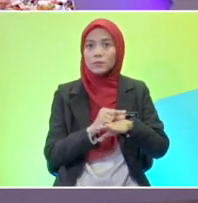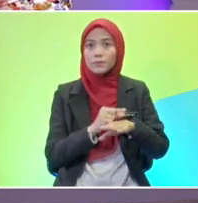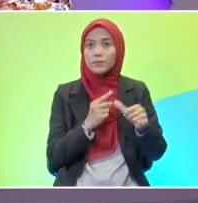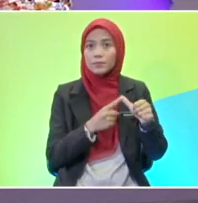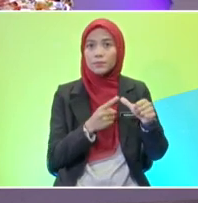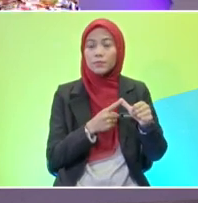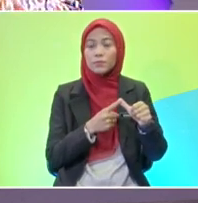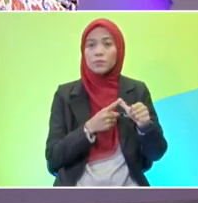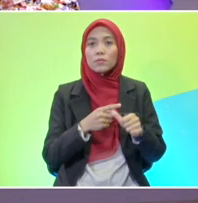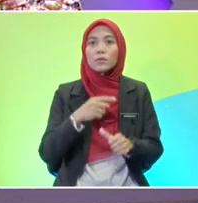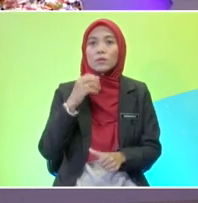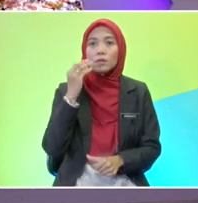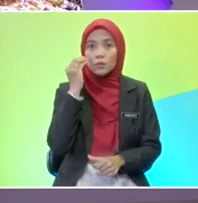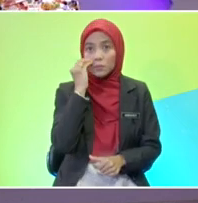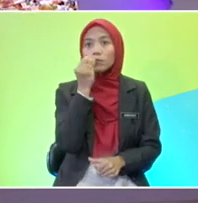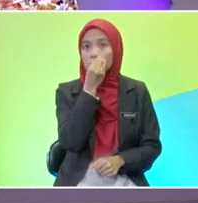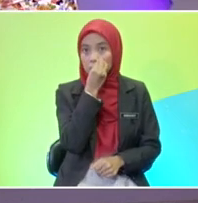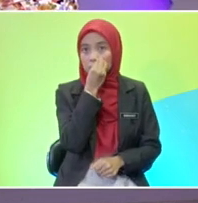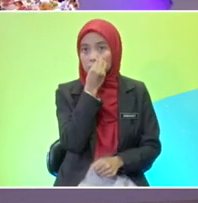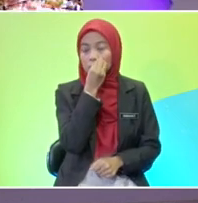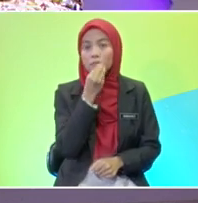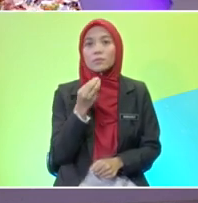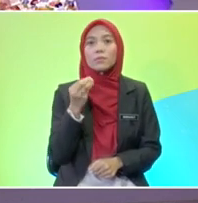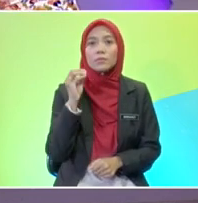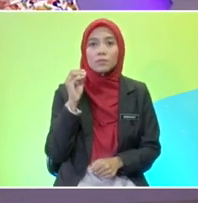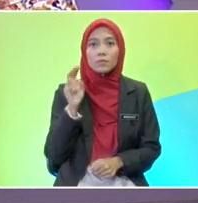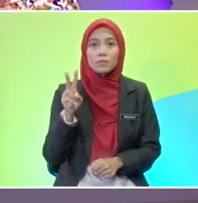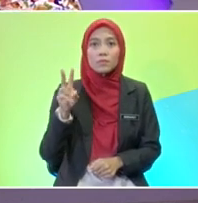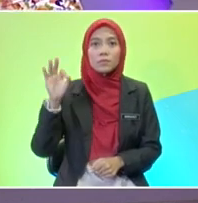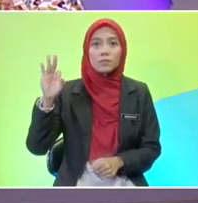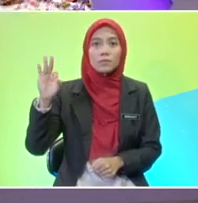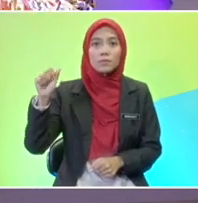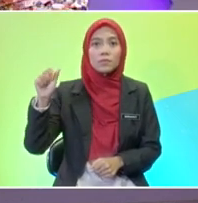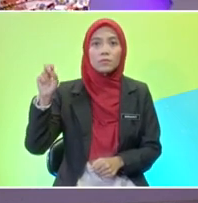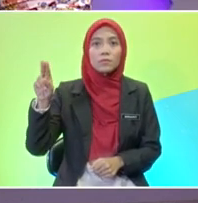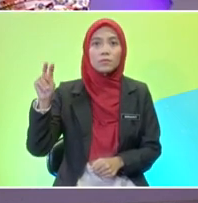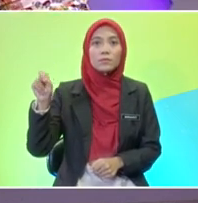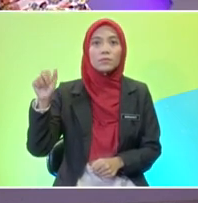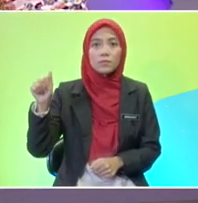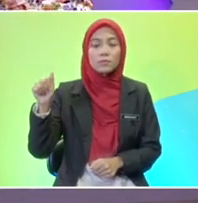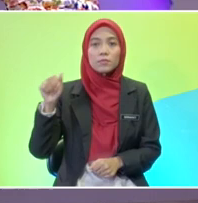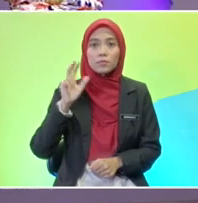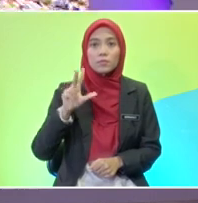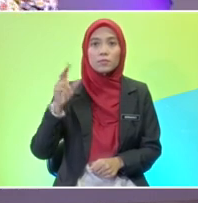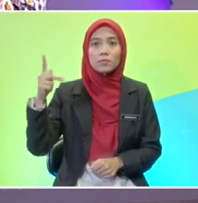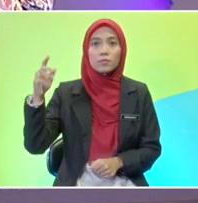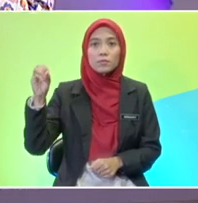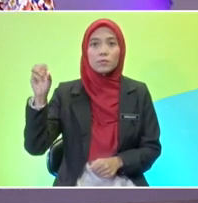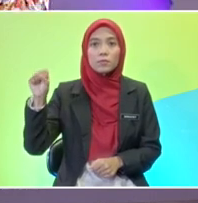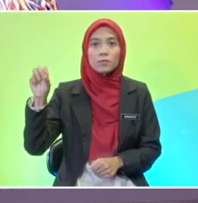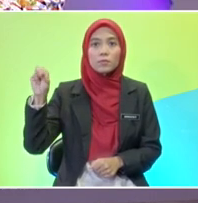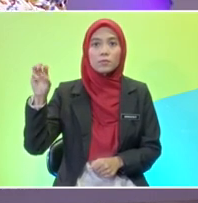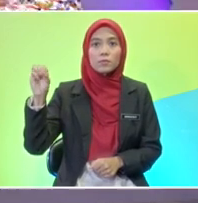flora yang kedua motif fauna dan juga motif Cosmos oke yang